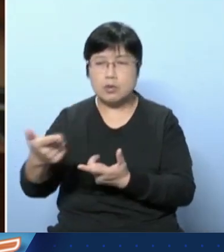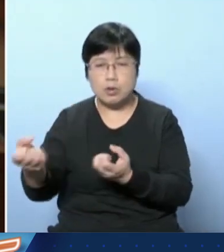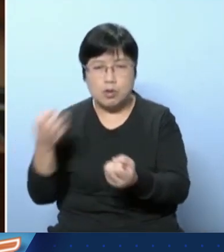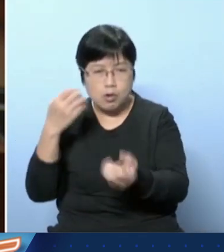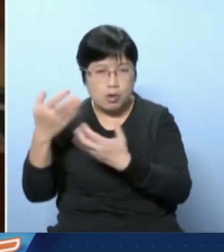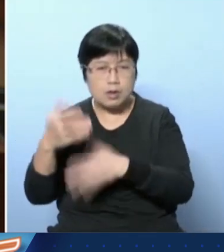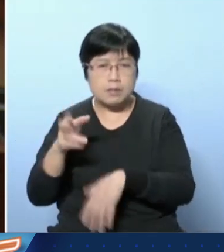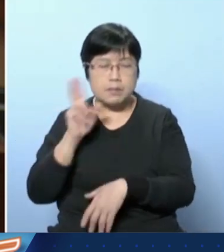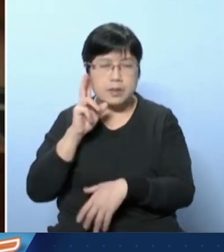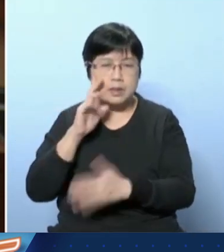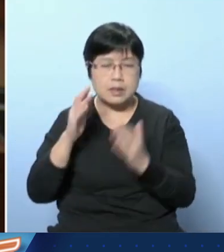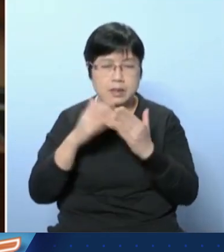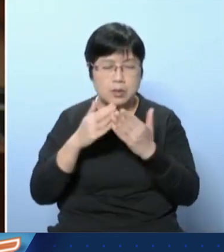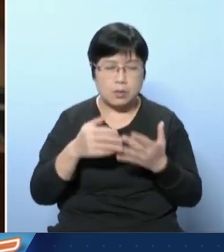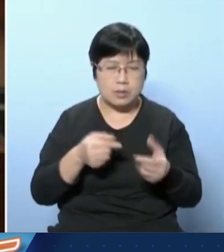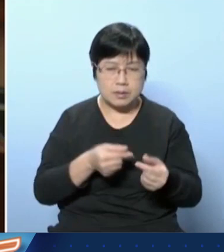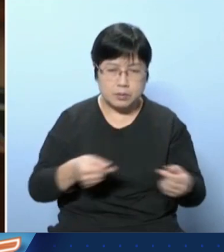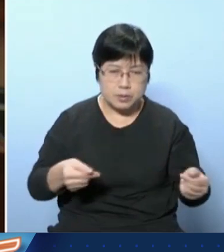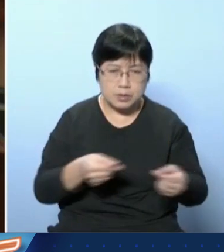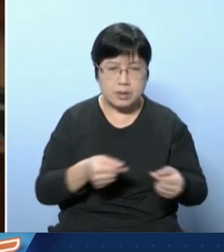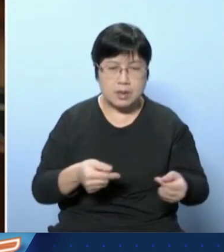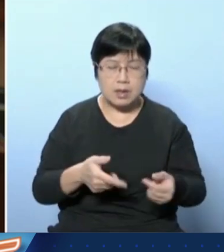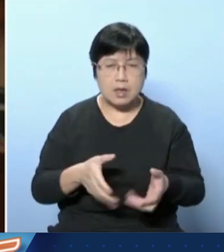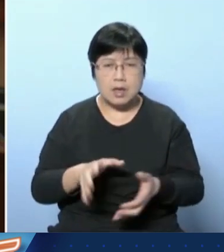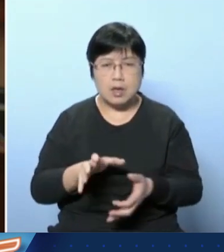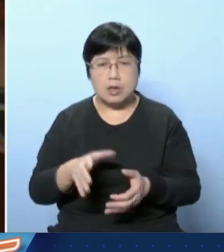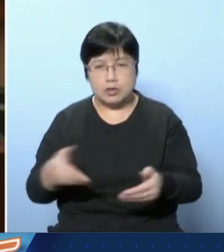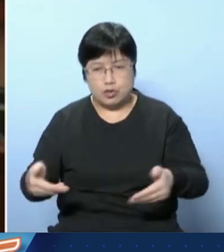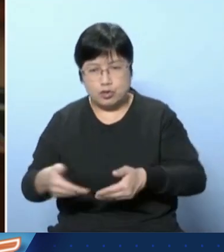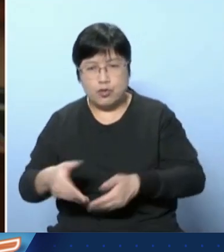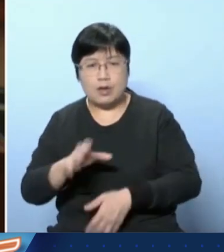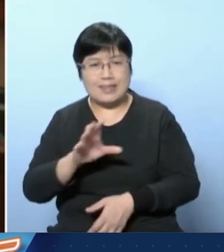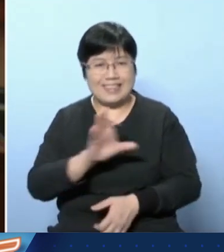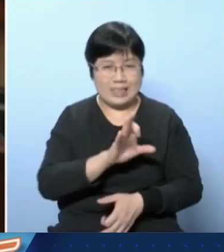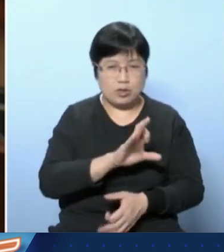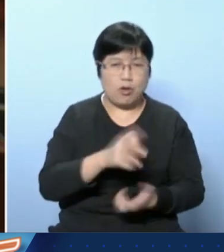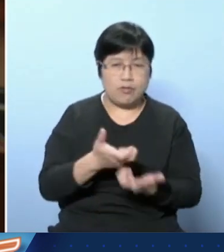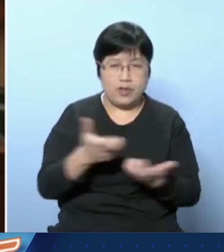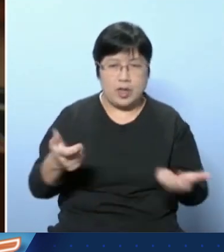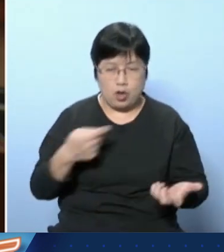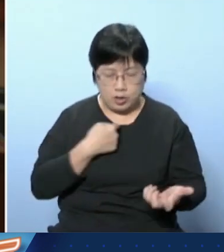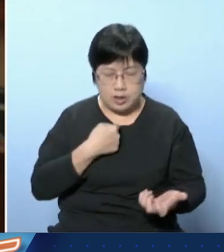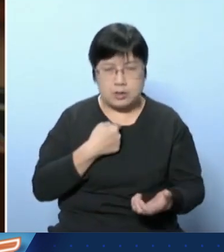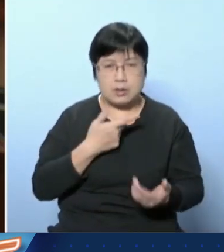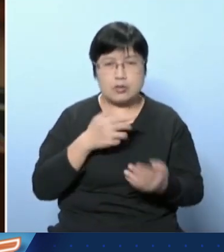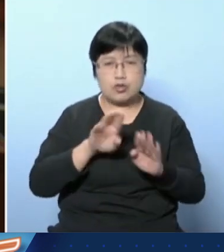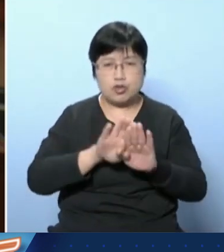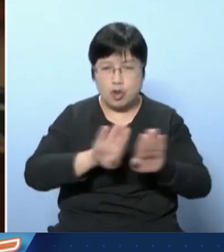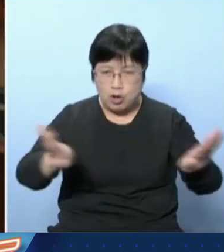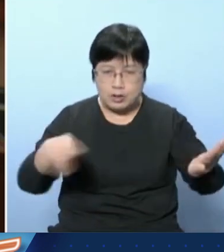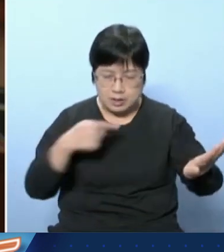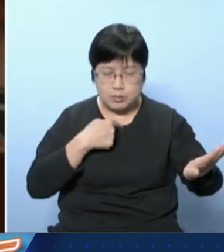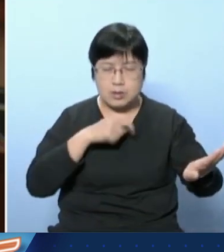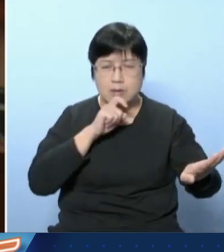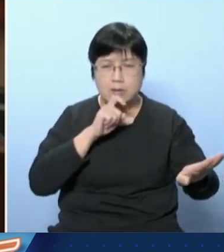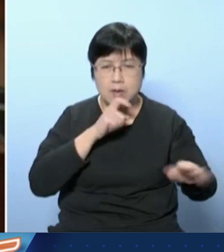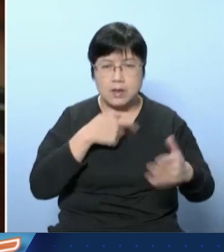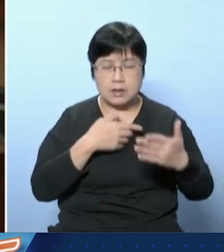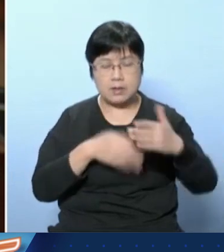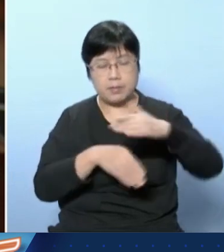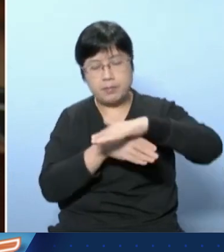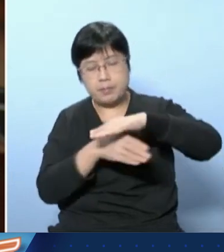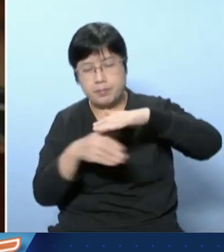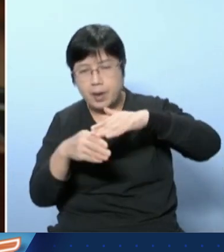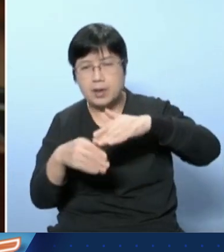包括咧即係喺個居住面積啦，啊廚廁咧係其實應該要分開啦。並且咧係有窗啦，係都有啲內火嘅間隔